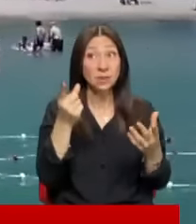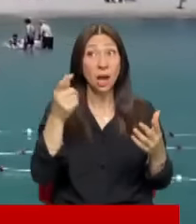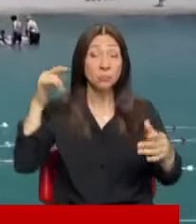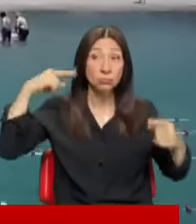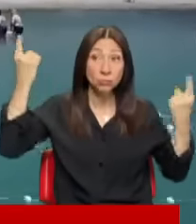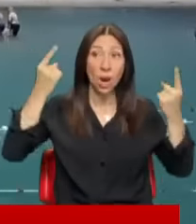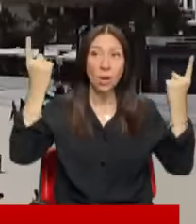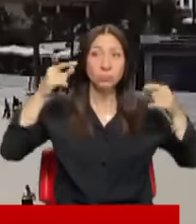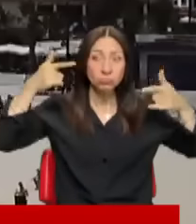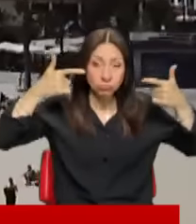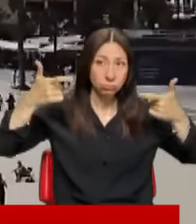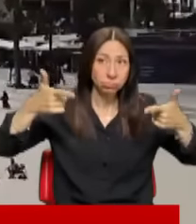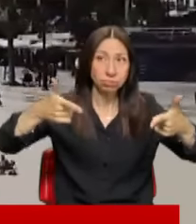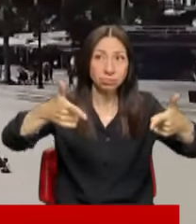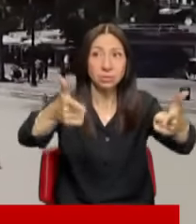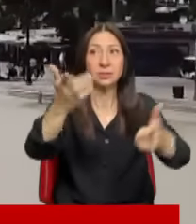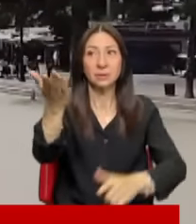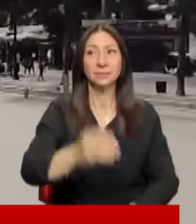havadan görüntülendi.